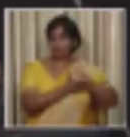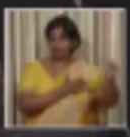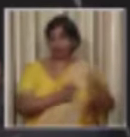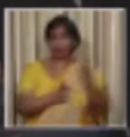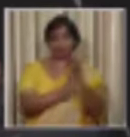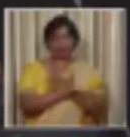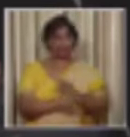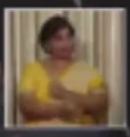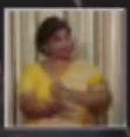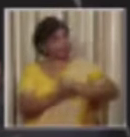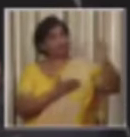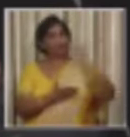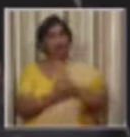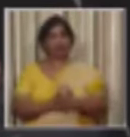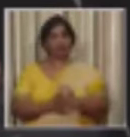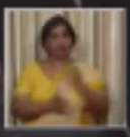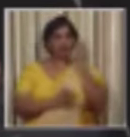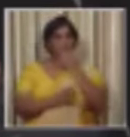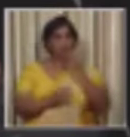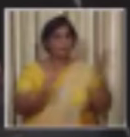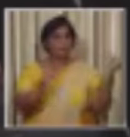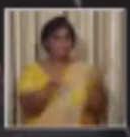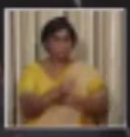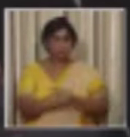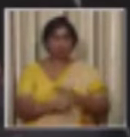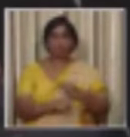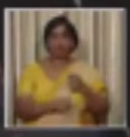සිංහයා මේ ඌරුනාම්බව මරයි කියලා